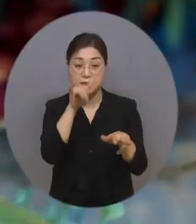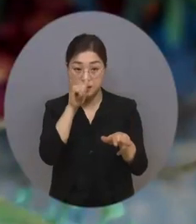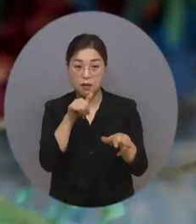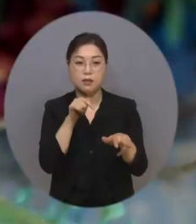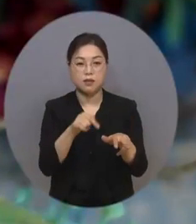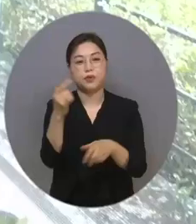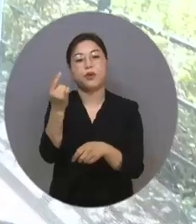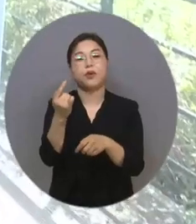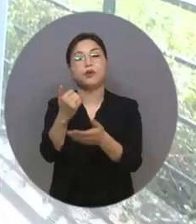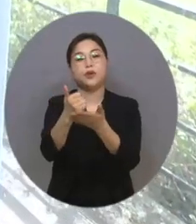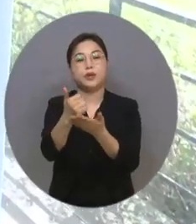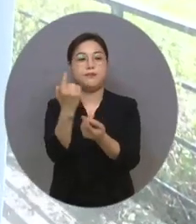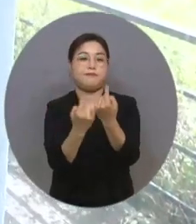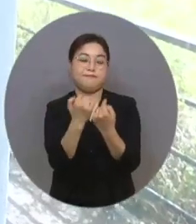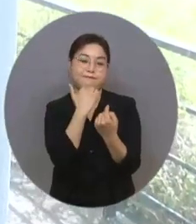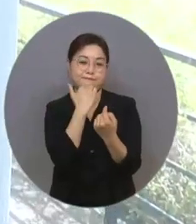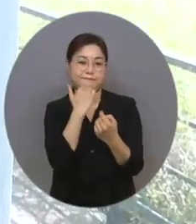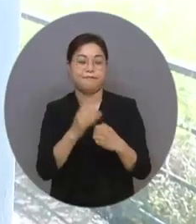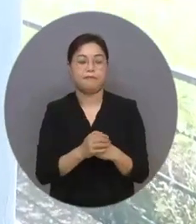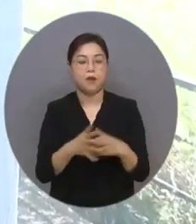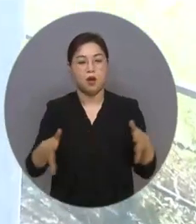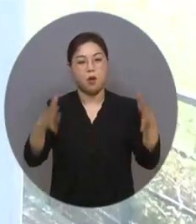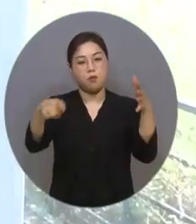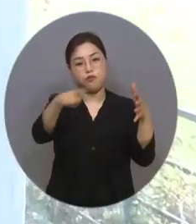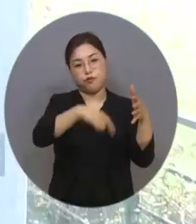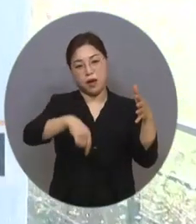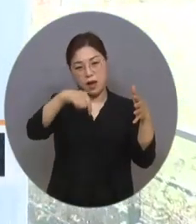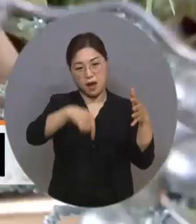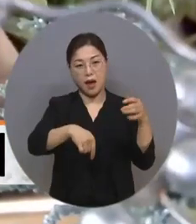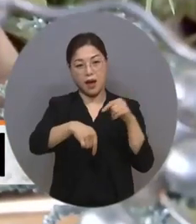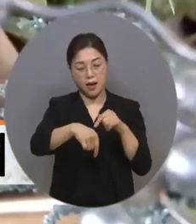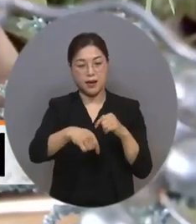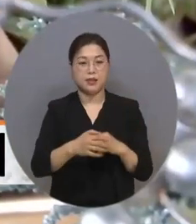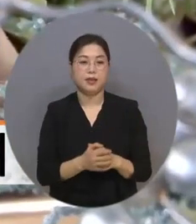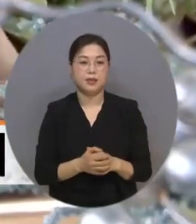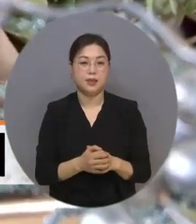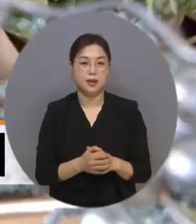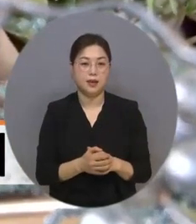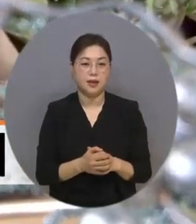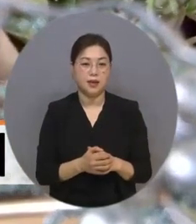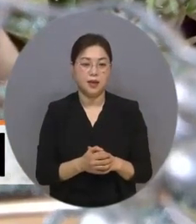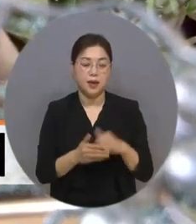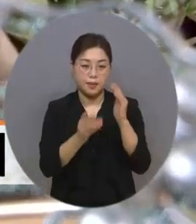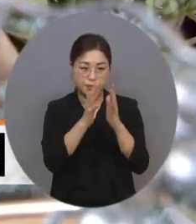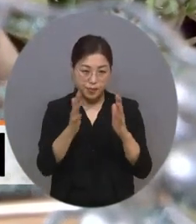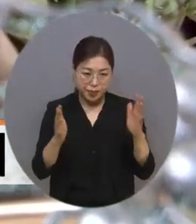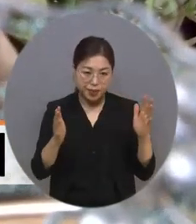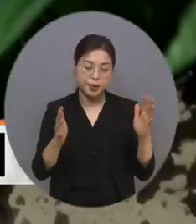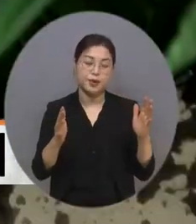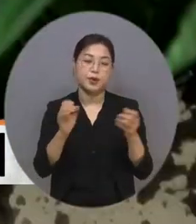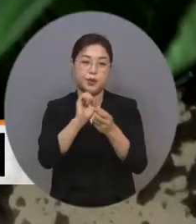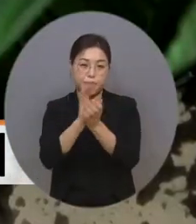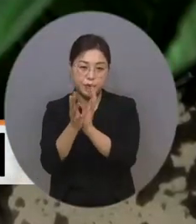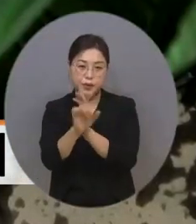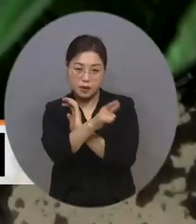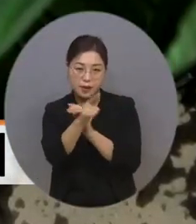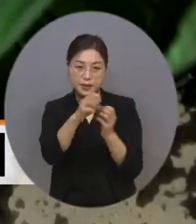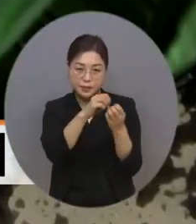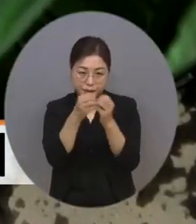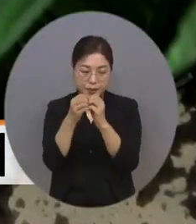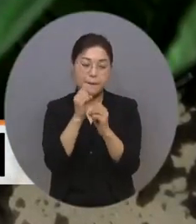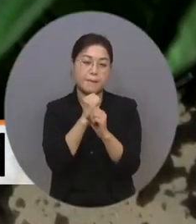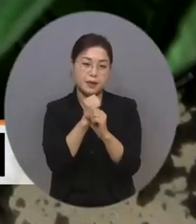맞이합니다. 건물 안에는 자연을 바탕으로 아트 조경, 플라워 아트 등으로 채워져 싱그러움이